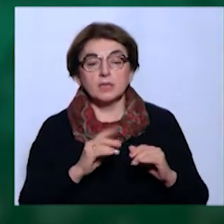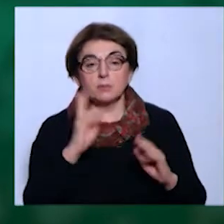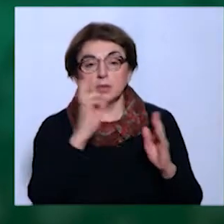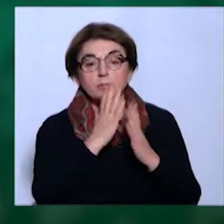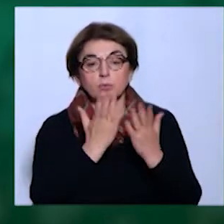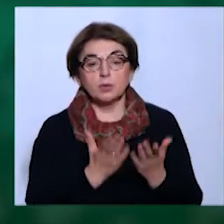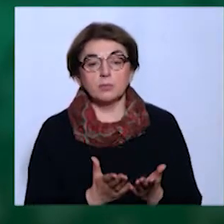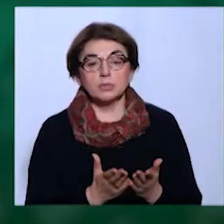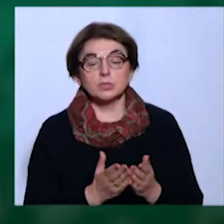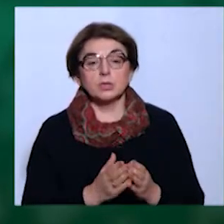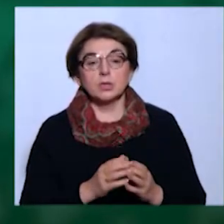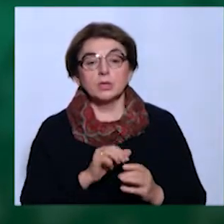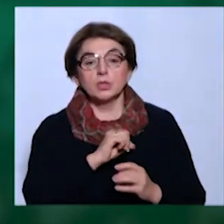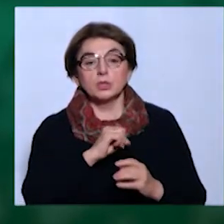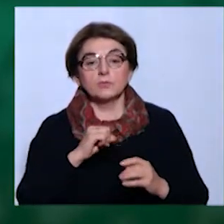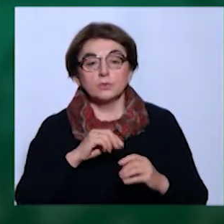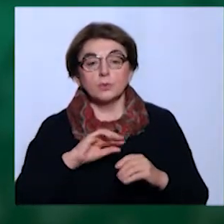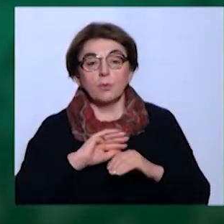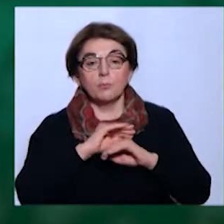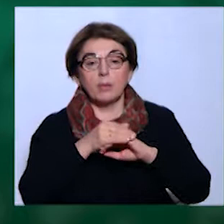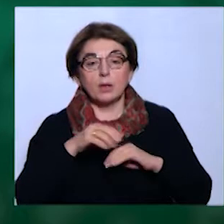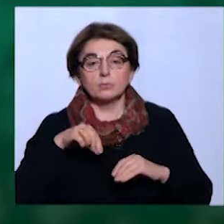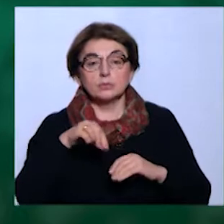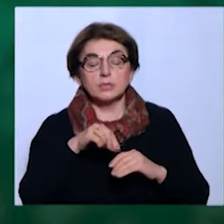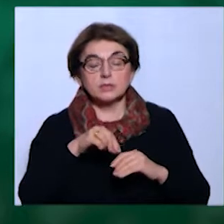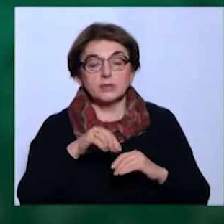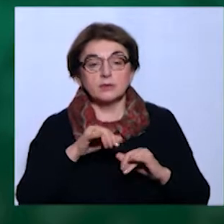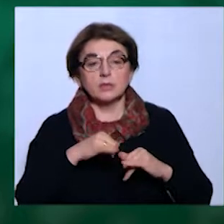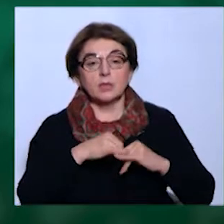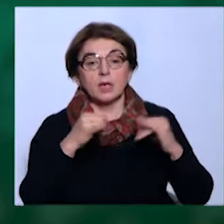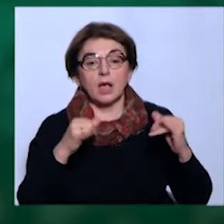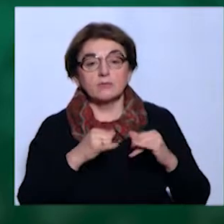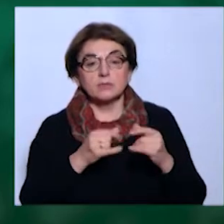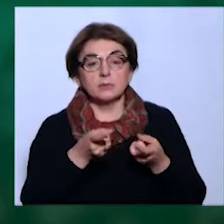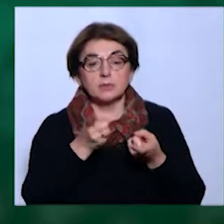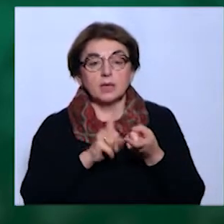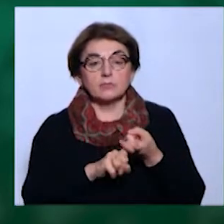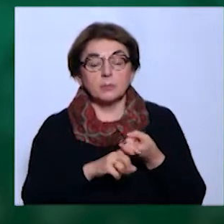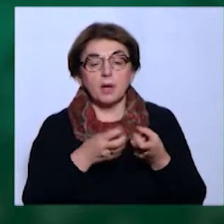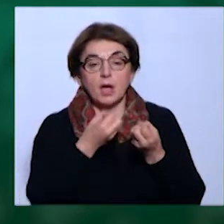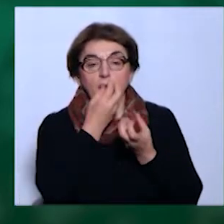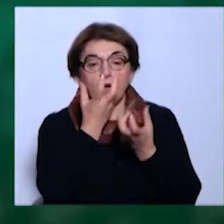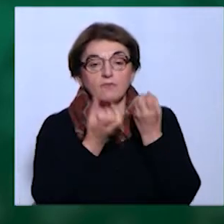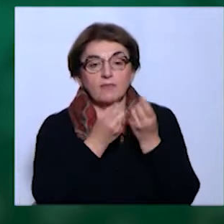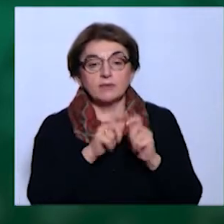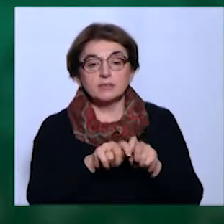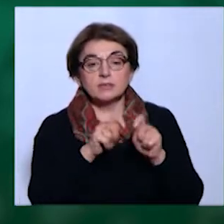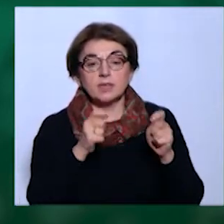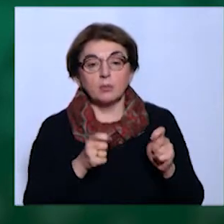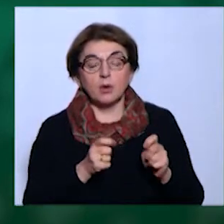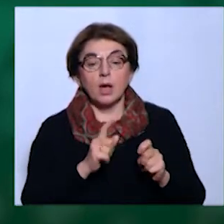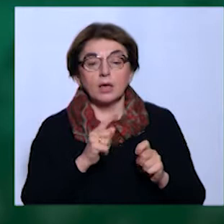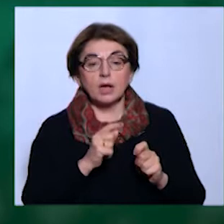bunebashi. Paru teslovnebis partot garceleba, dakavşirebulia, qvavilits armoknasdan. Radgan